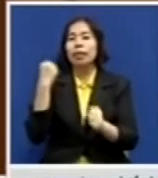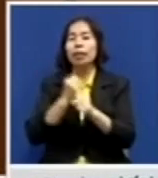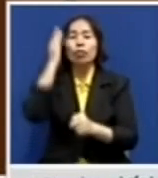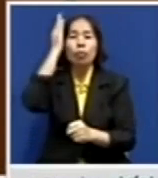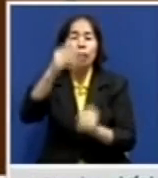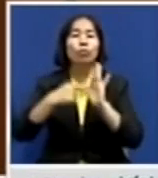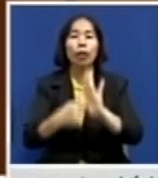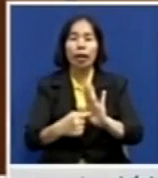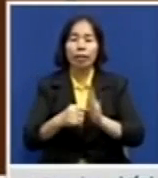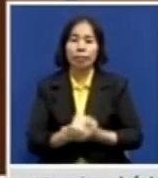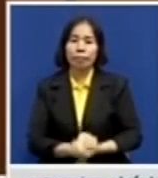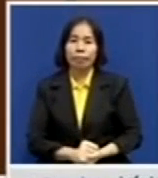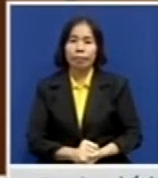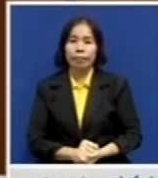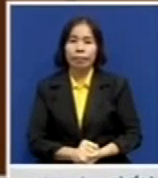าคตเป็นต้น